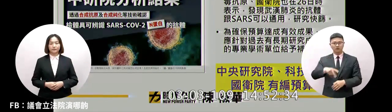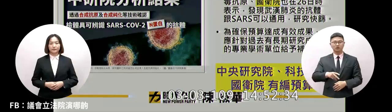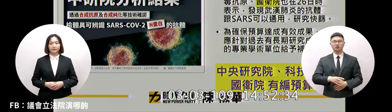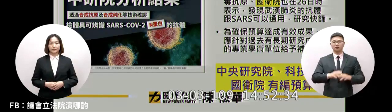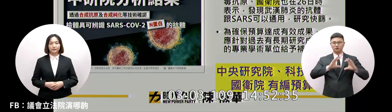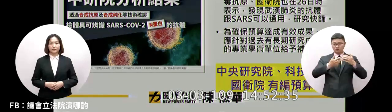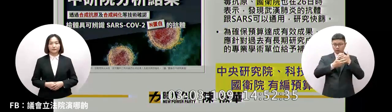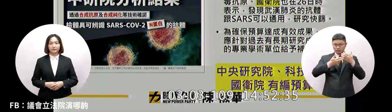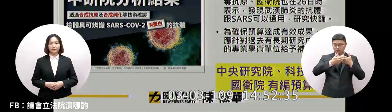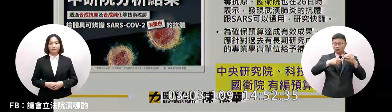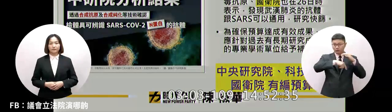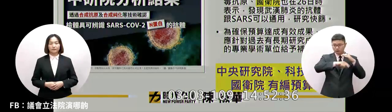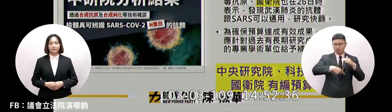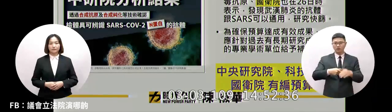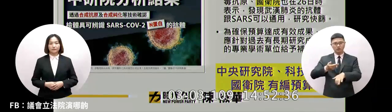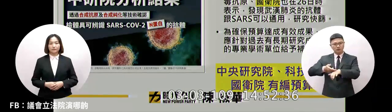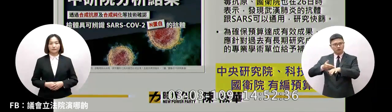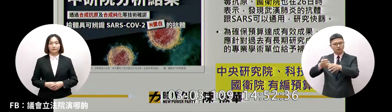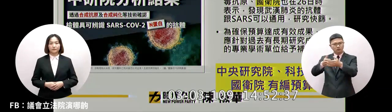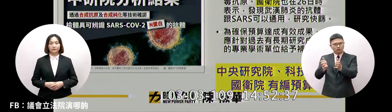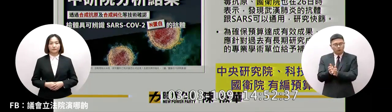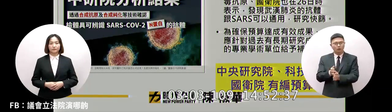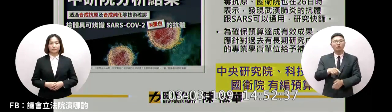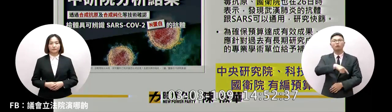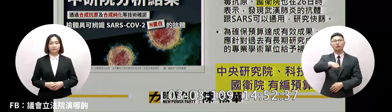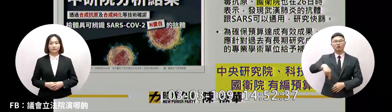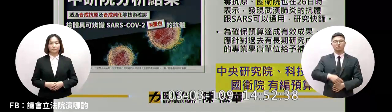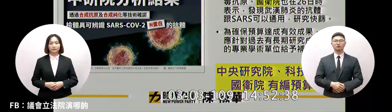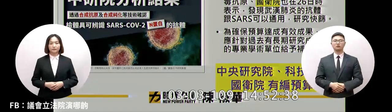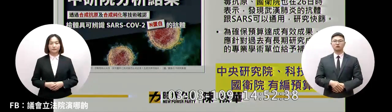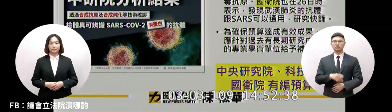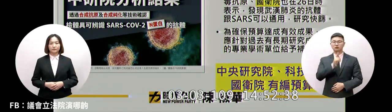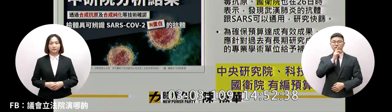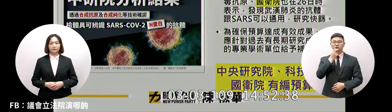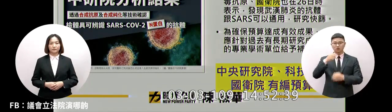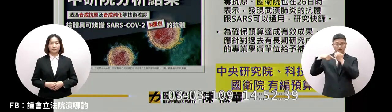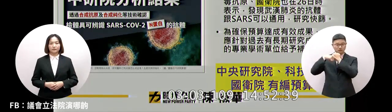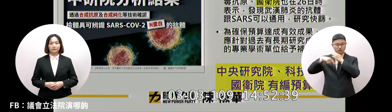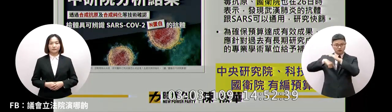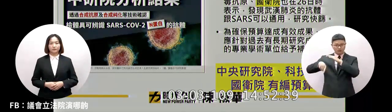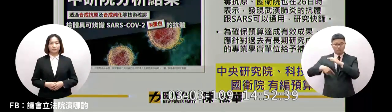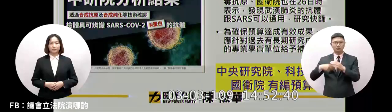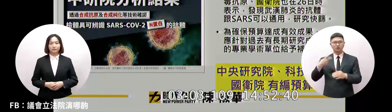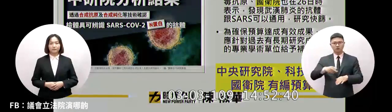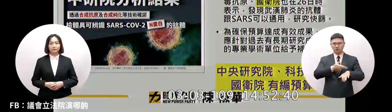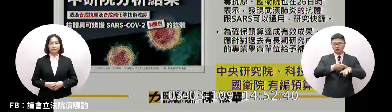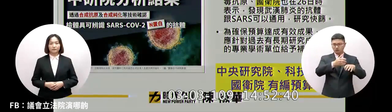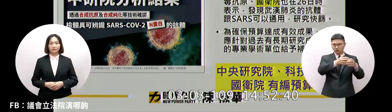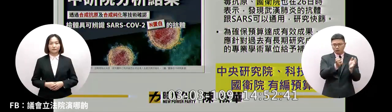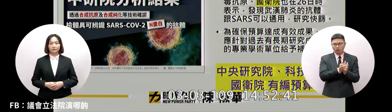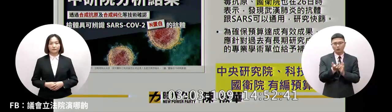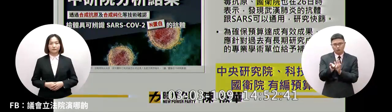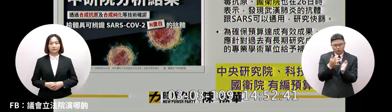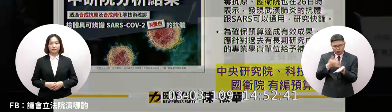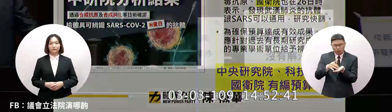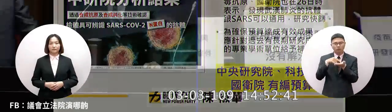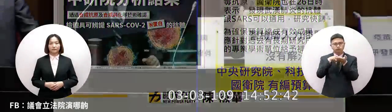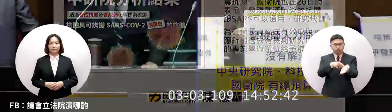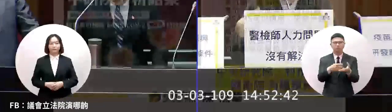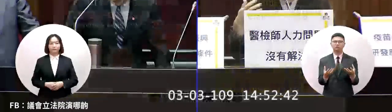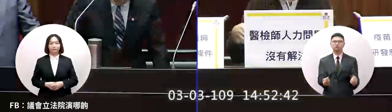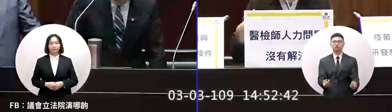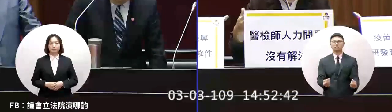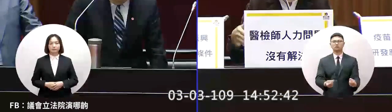卫院还有科技部不过中研院跟科技部这边是没有编列的。那整个